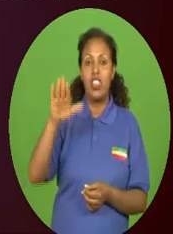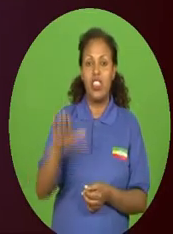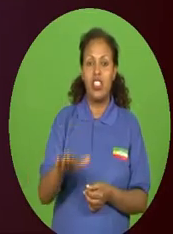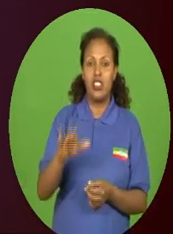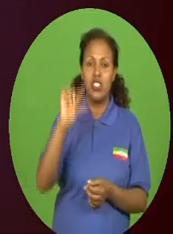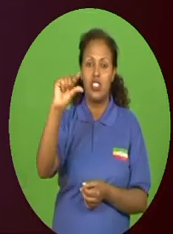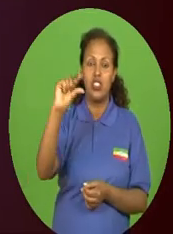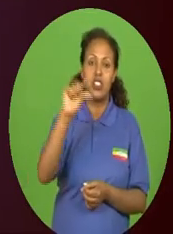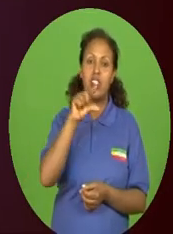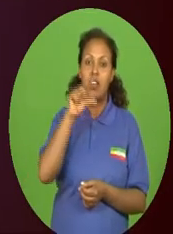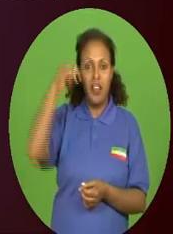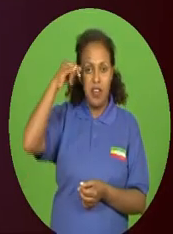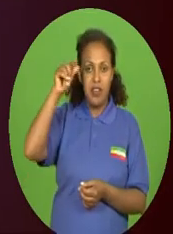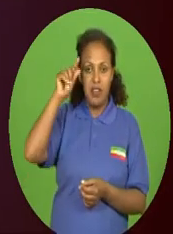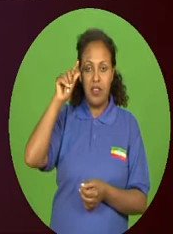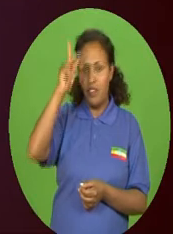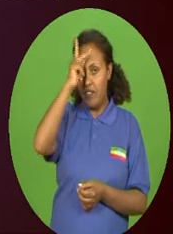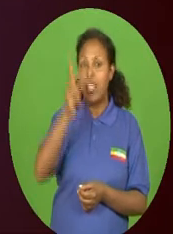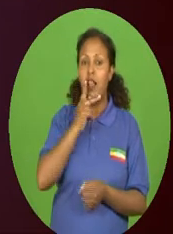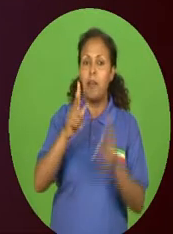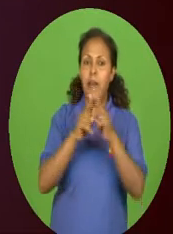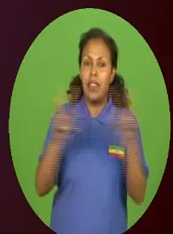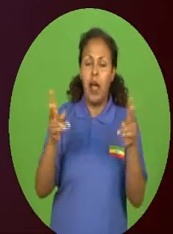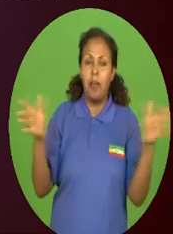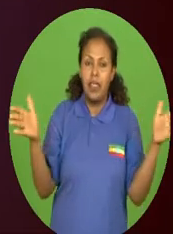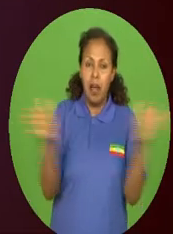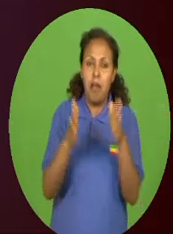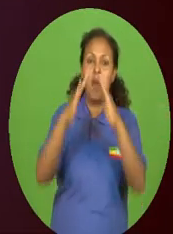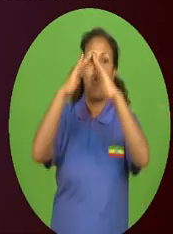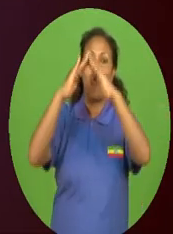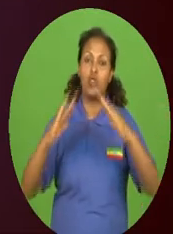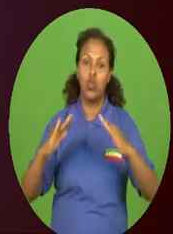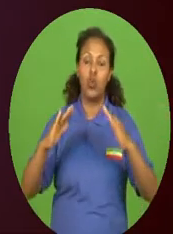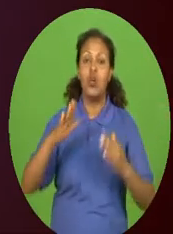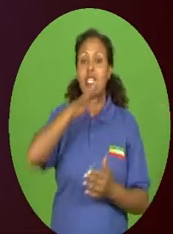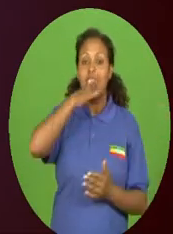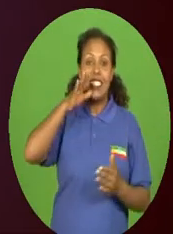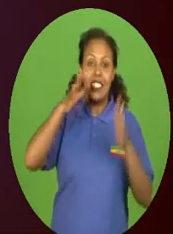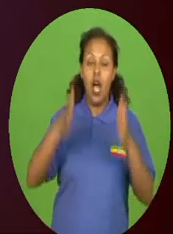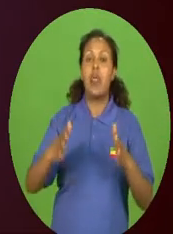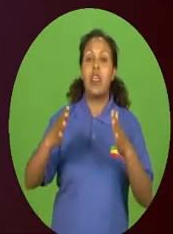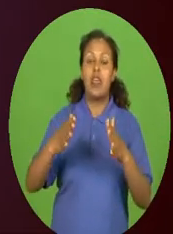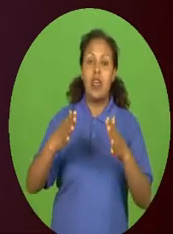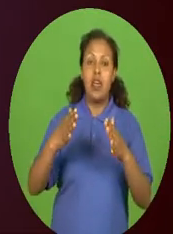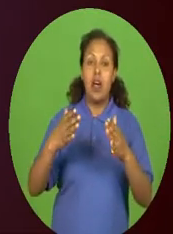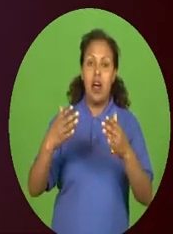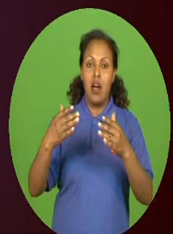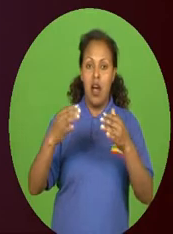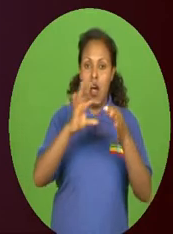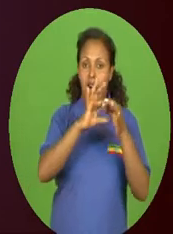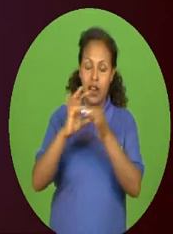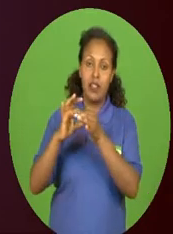ትንሽ ፍየል፣ በጣም ጠባብ ጎጆ። ግሳዊ ሀረግ